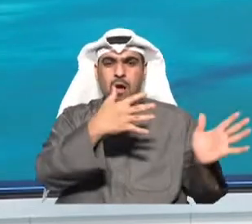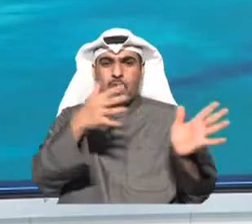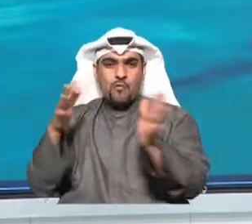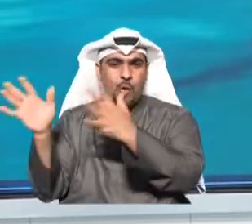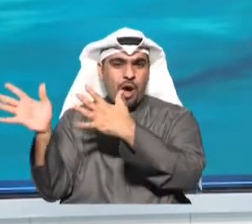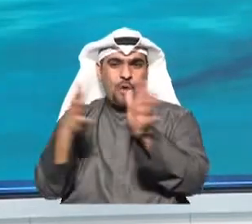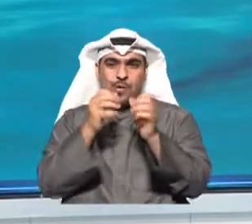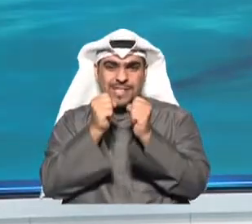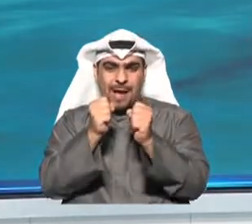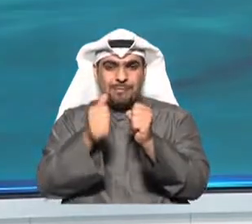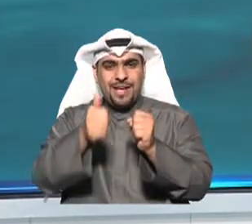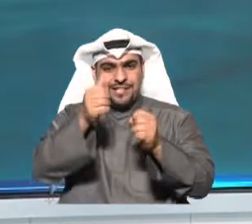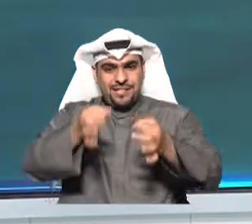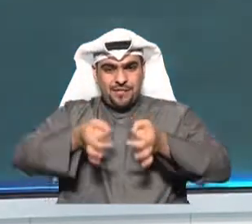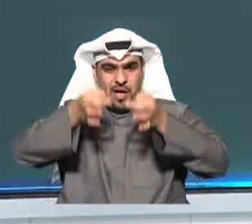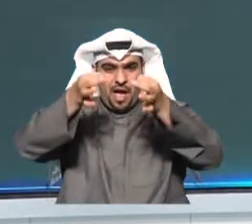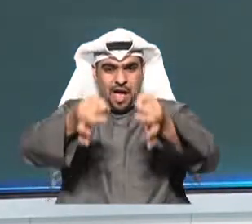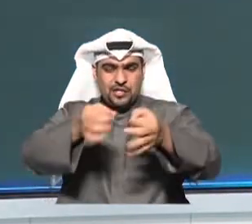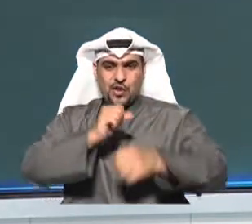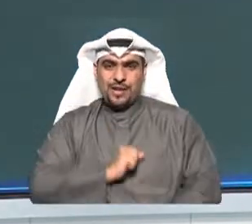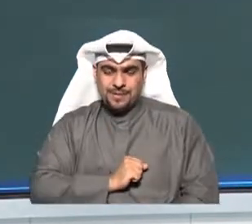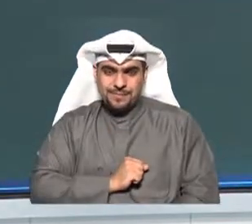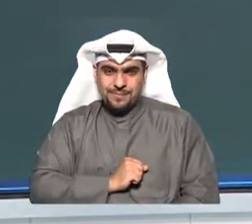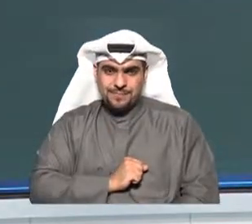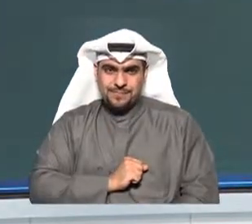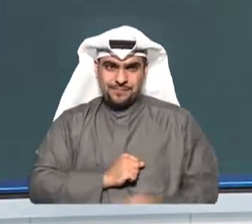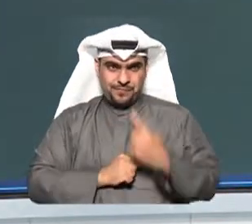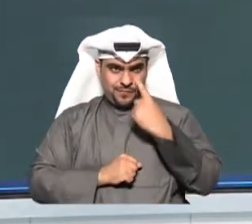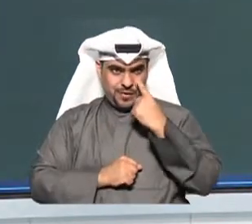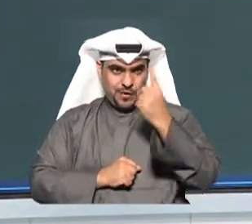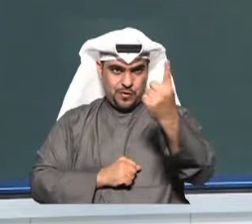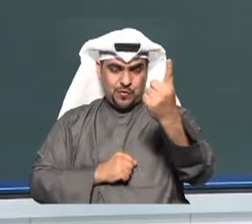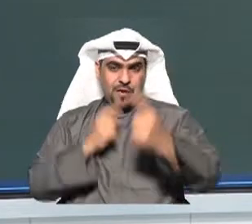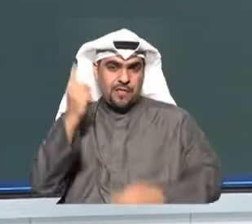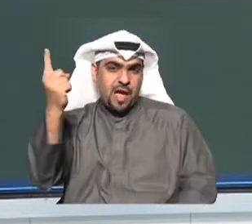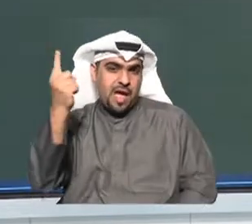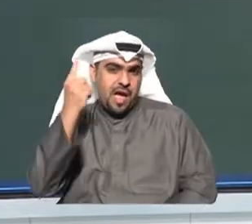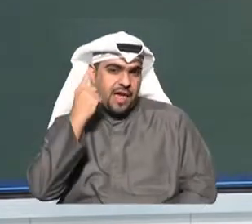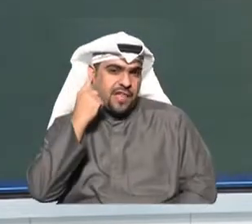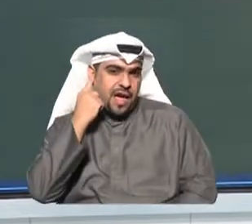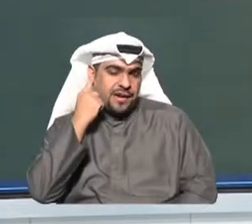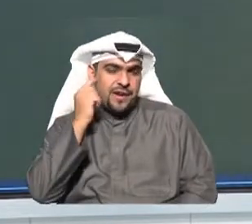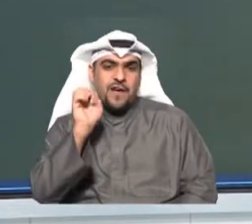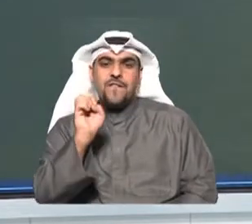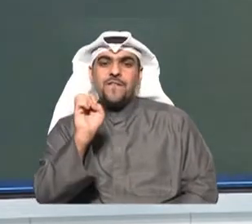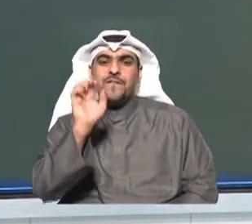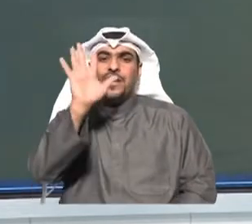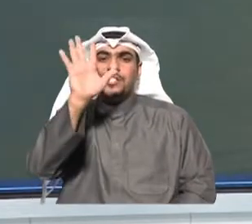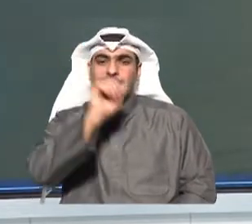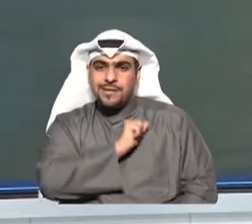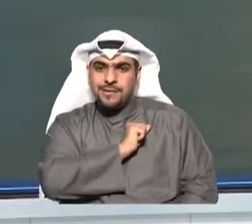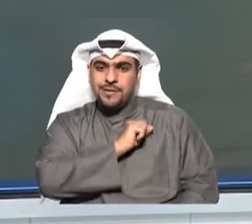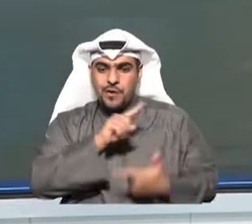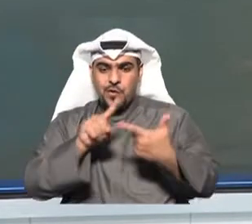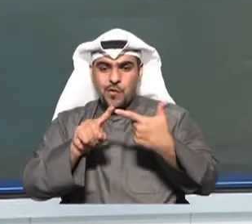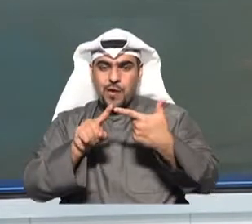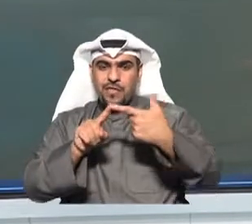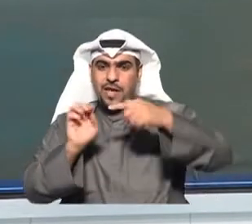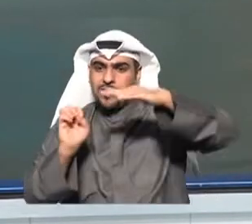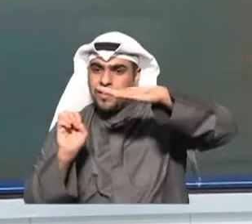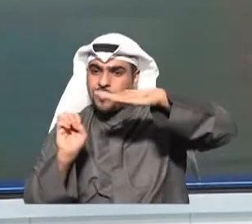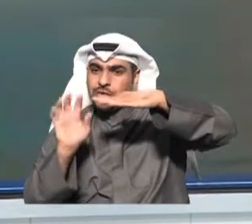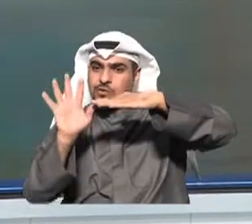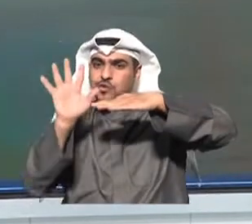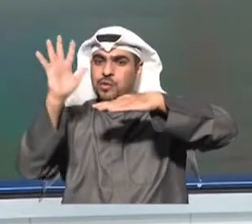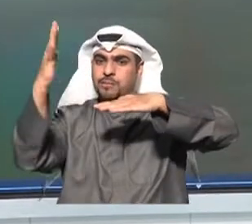من 3 إلى 7 أقدام. المواقيت بإذن الله على حسب التوقيت المحلي: مدينة الكويت موعد أذان الفجر في الساعة 5:06، موعد